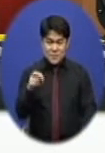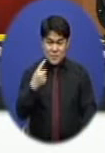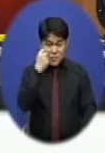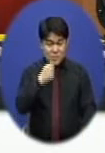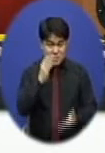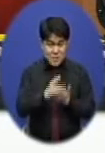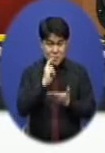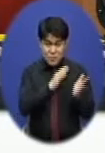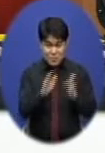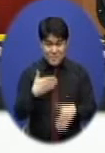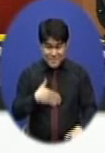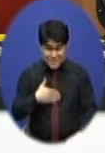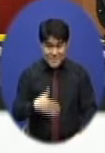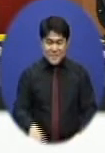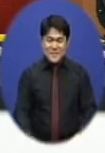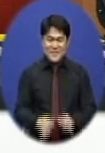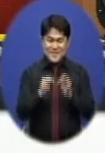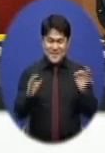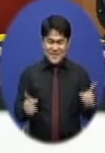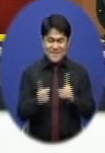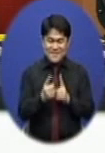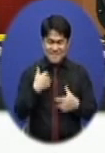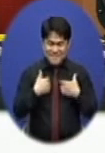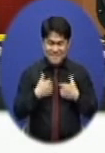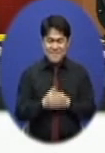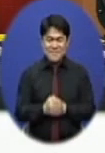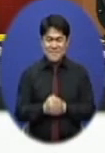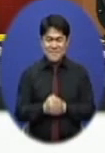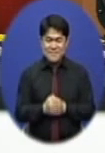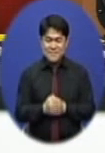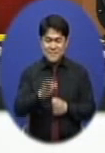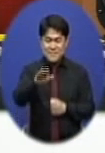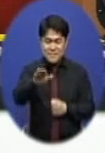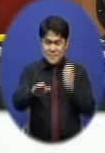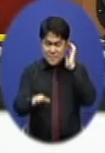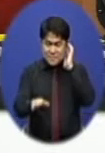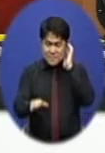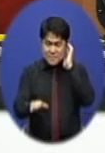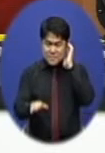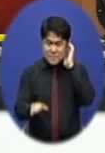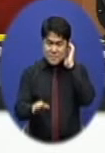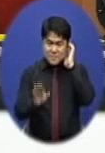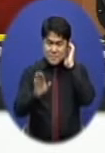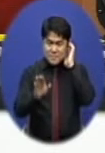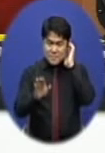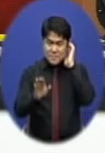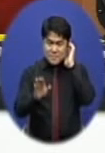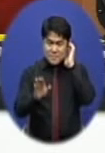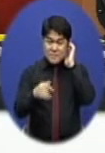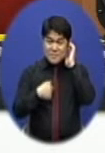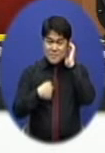마라 준비할게요. 네. 네. 아유 오랜만에 반갑습니다. 네. 이혜정 씨 네. 아프지 마시고 아프신 거는 네. 언제